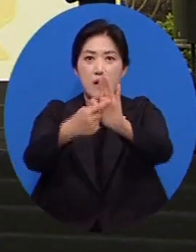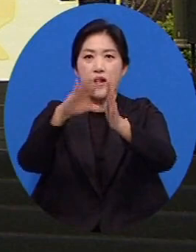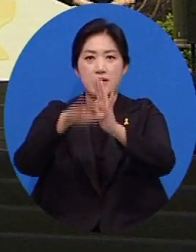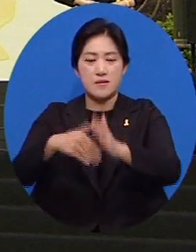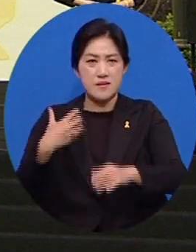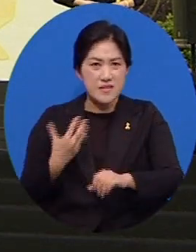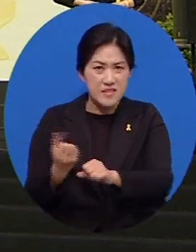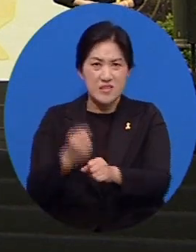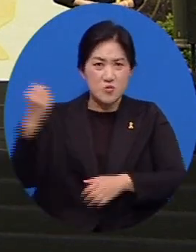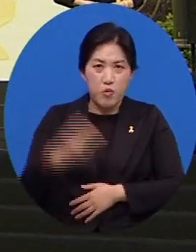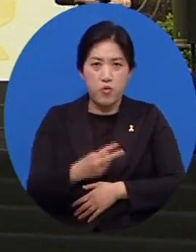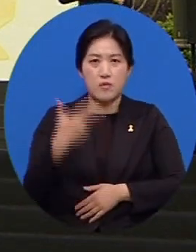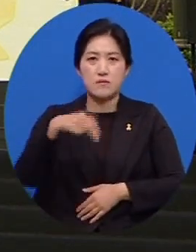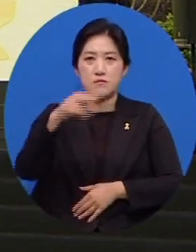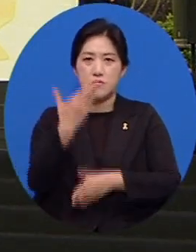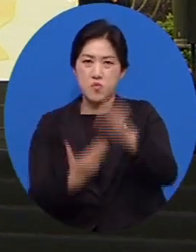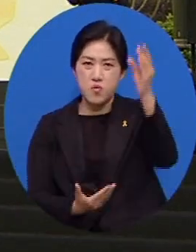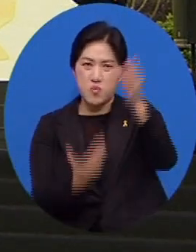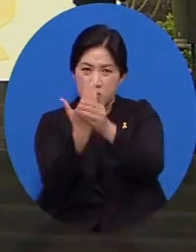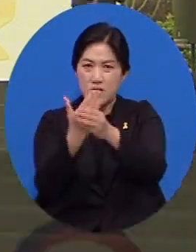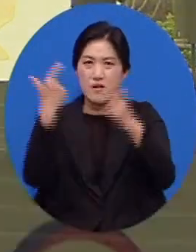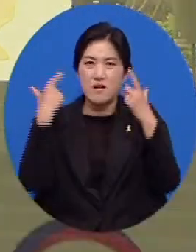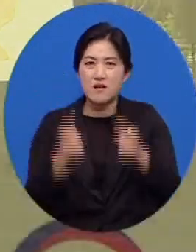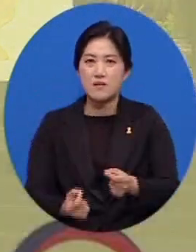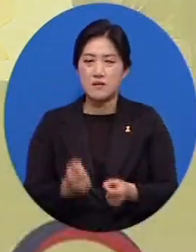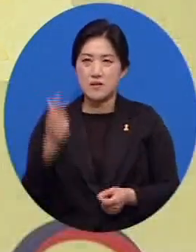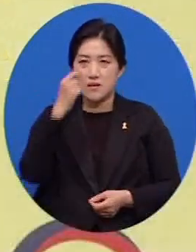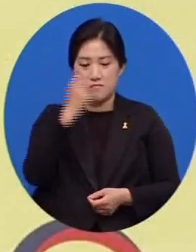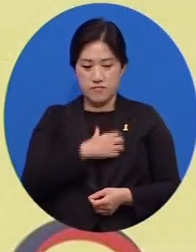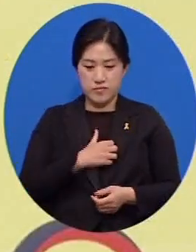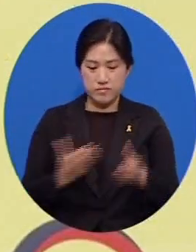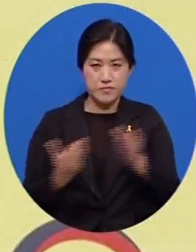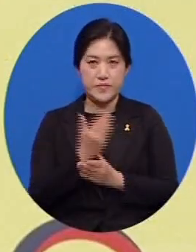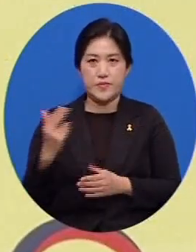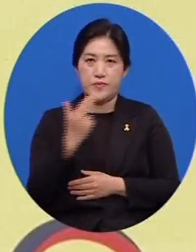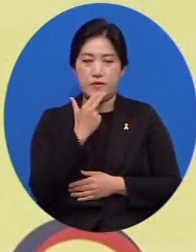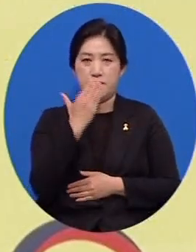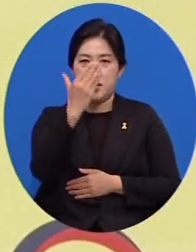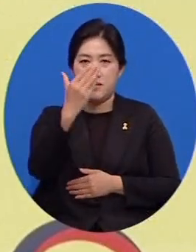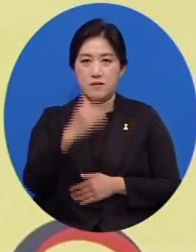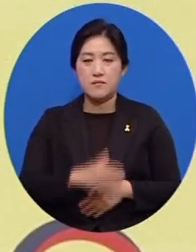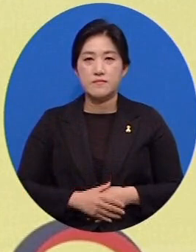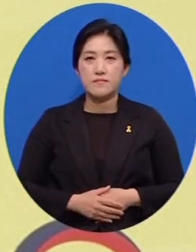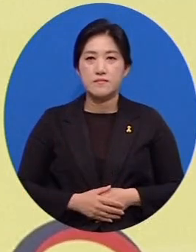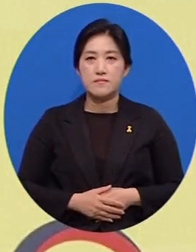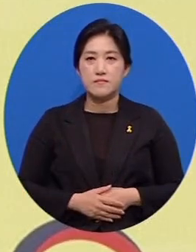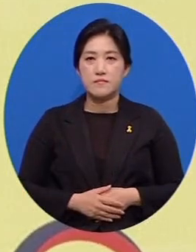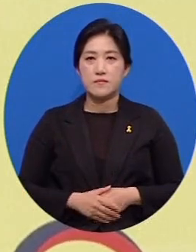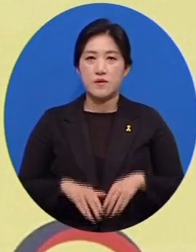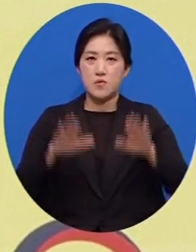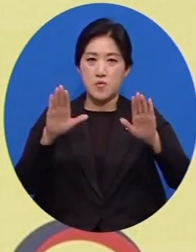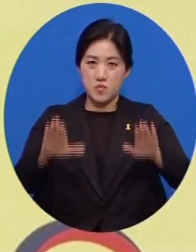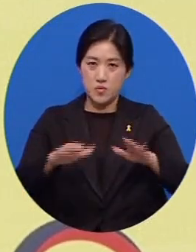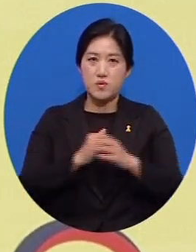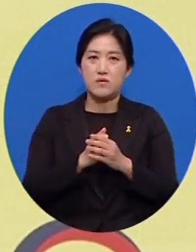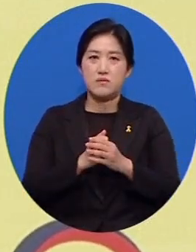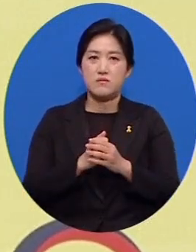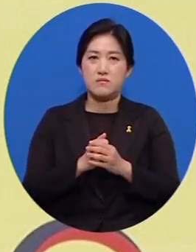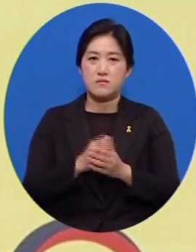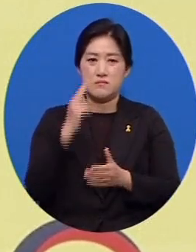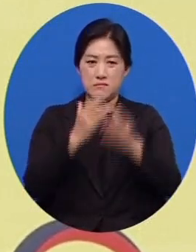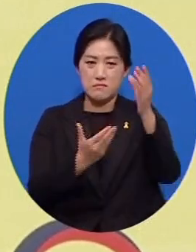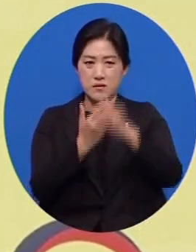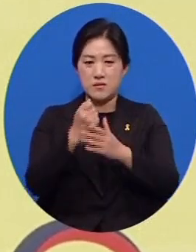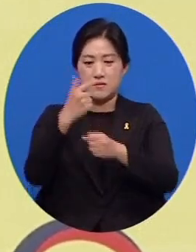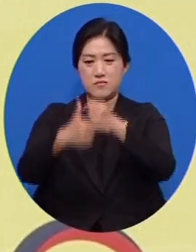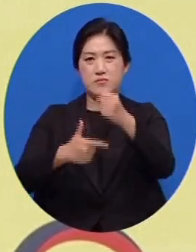다시는 세월호 참사 같은 비극이 재발하지 않을 것입니다. 오늘로 세월호 참사가 발생한 지